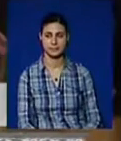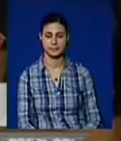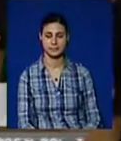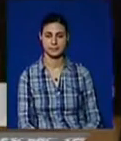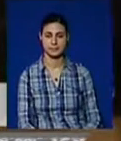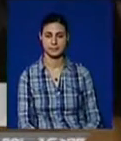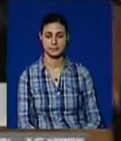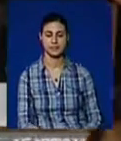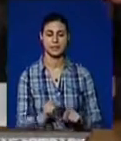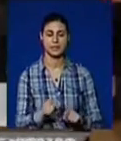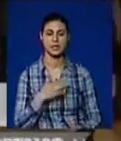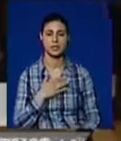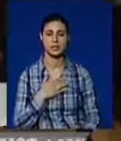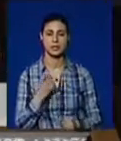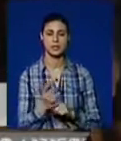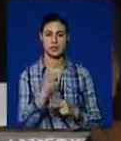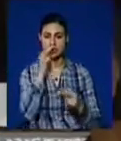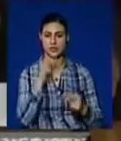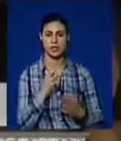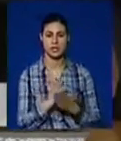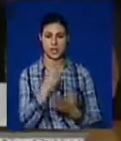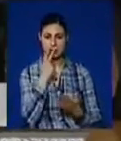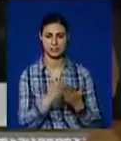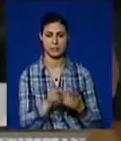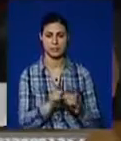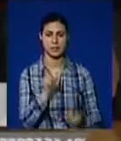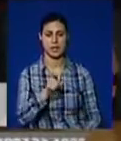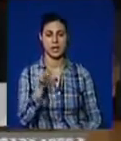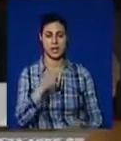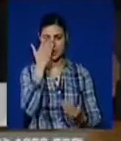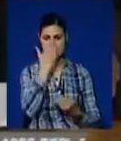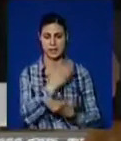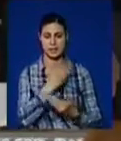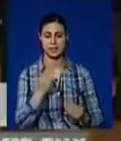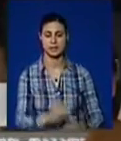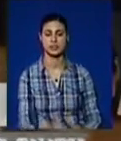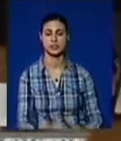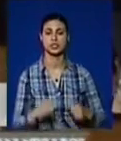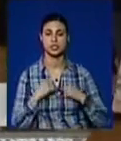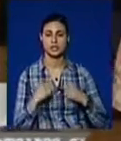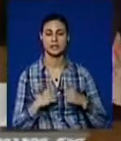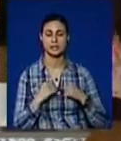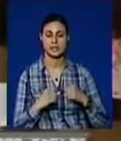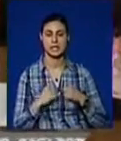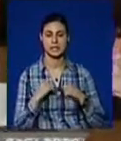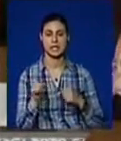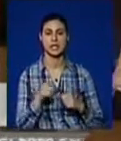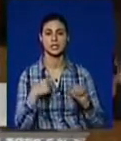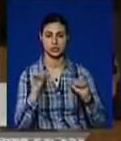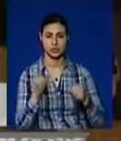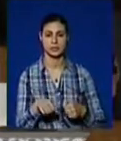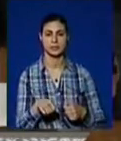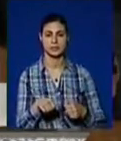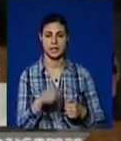Ეს ჩემი პირველი ჩვენება არის საერთოდ ხალხისათვის. შევეცადე რაც შეძლებს